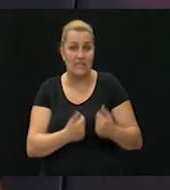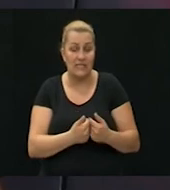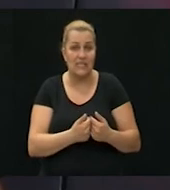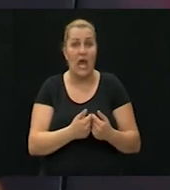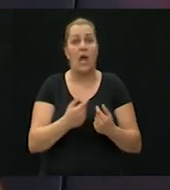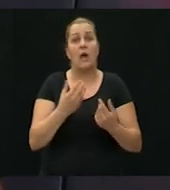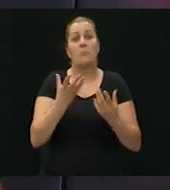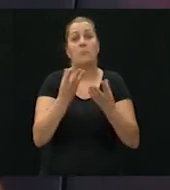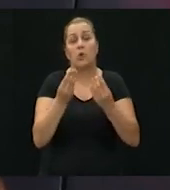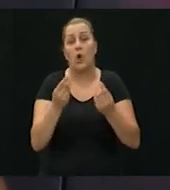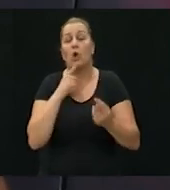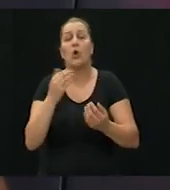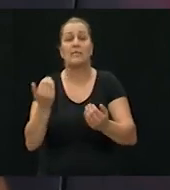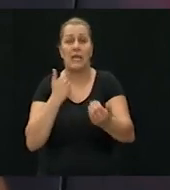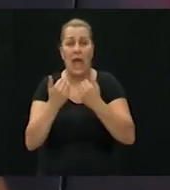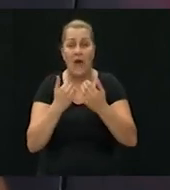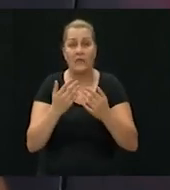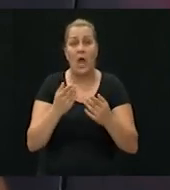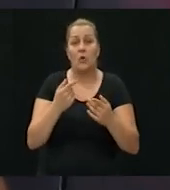pokazuje, mnoge ne znamo koji se javljaju